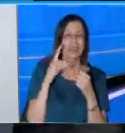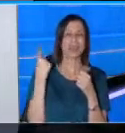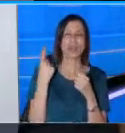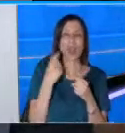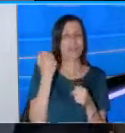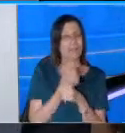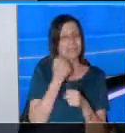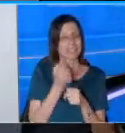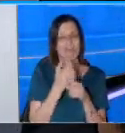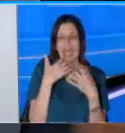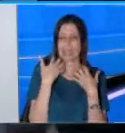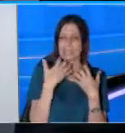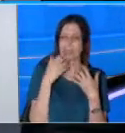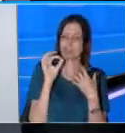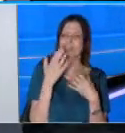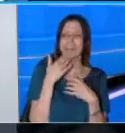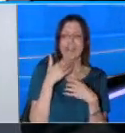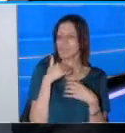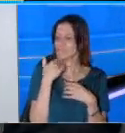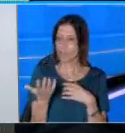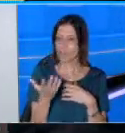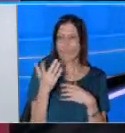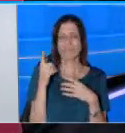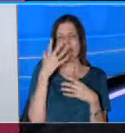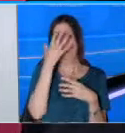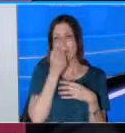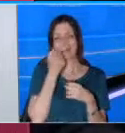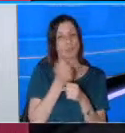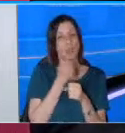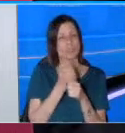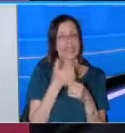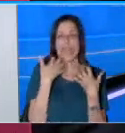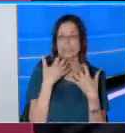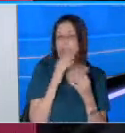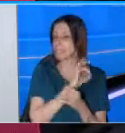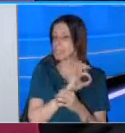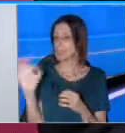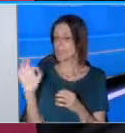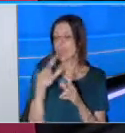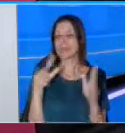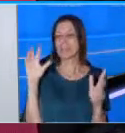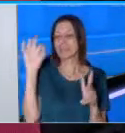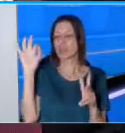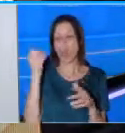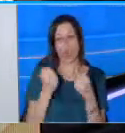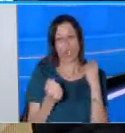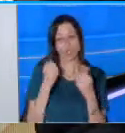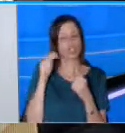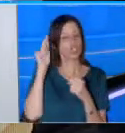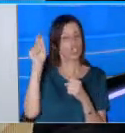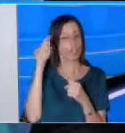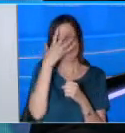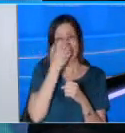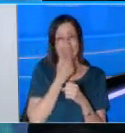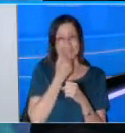כזה, שההסברה של ישראל היא לא טובה ושחמאס עושה הסברה נהדרת למצב שלו הקשה שם ברצועת עזה. אני